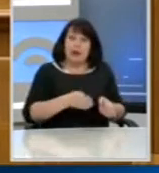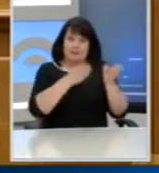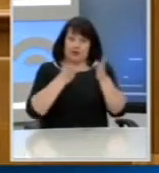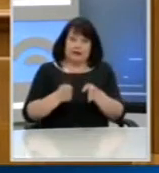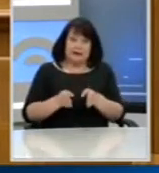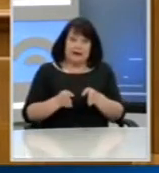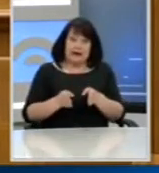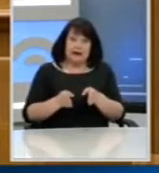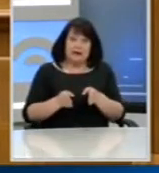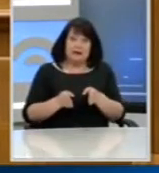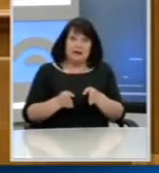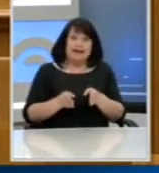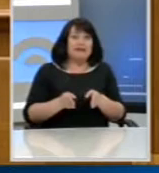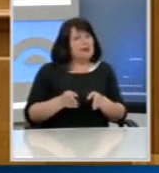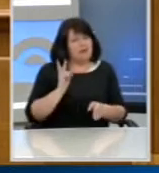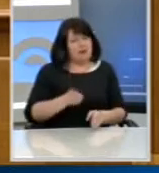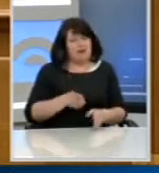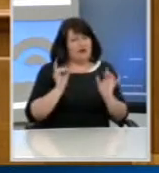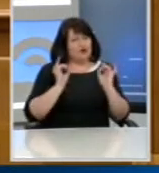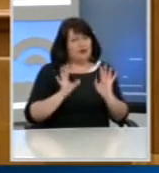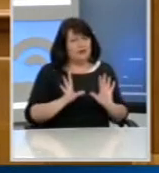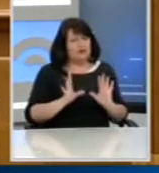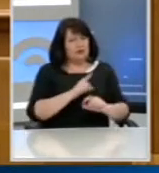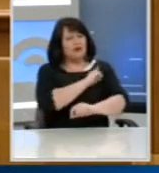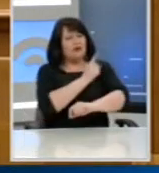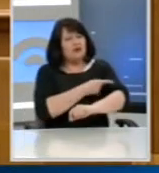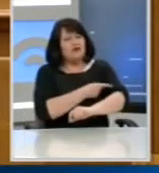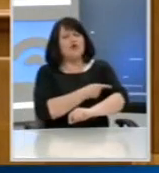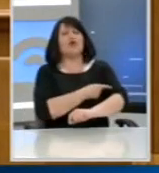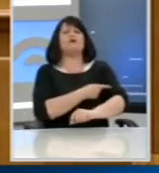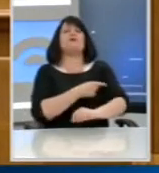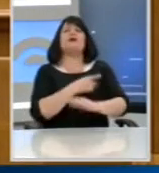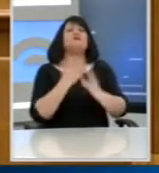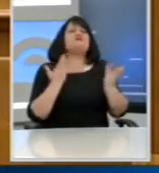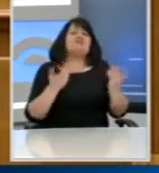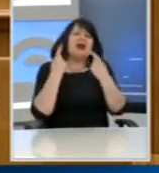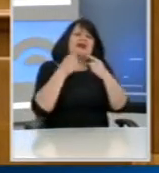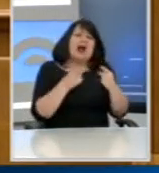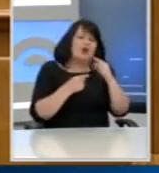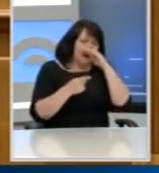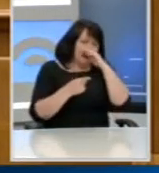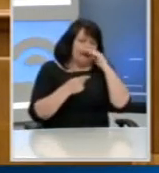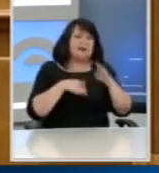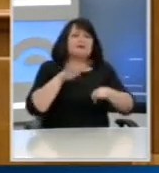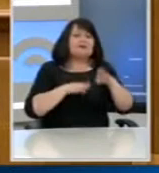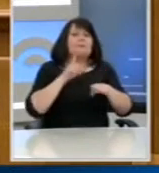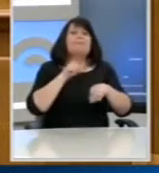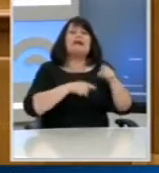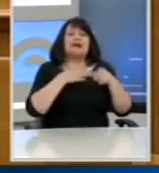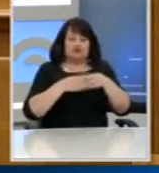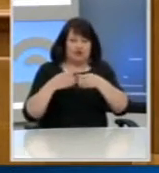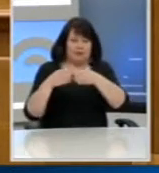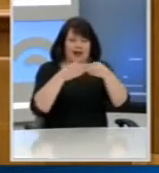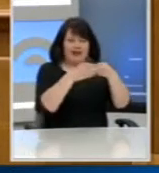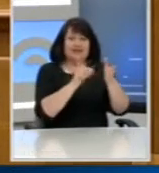μην διακυδεύεται το παραμικρό, η διατήρηση ικανότητας, η πτυτική, η καταδυτική, η πτωτική, που ορισμένες κατηγορίες στελεχών πρέπει να